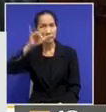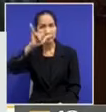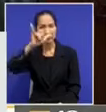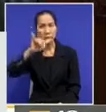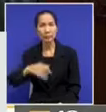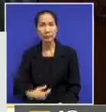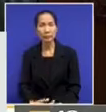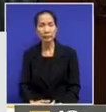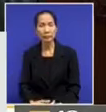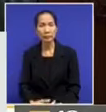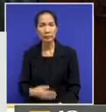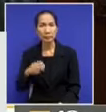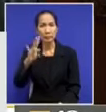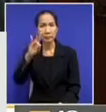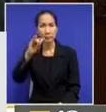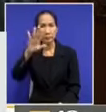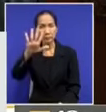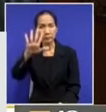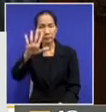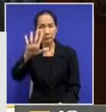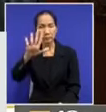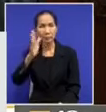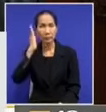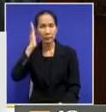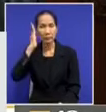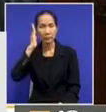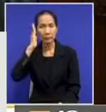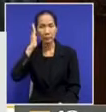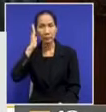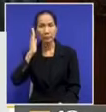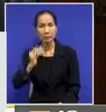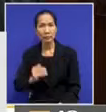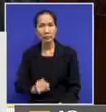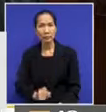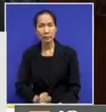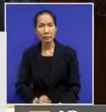ครับ 75นายจักรรัฐพัวช่วย